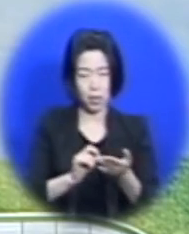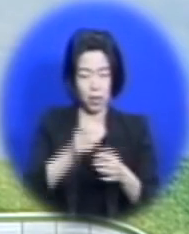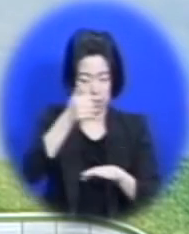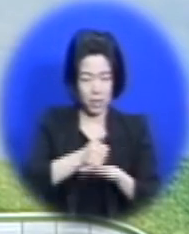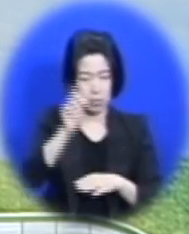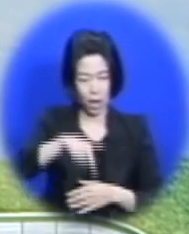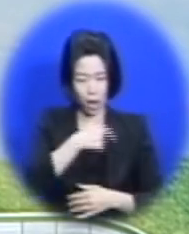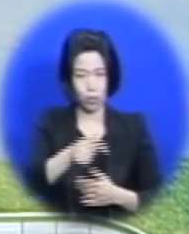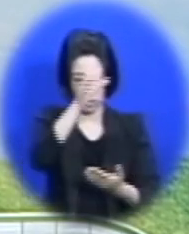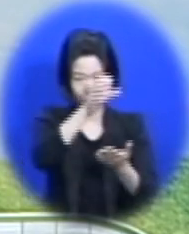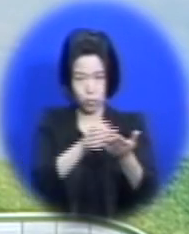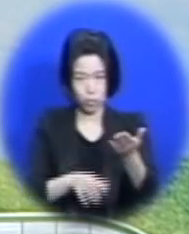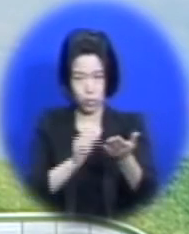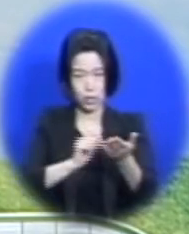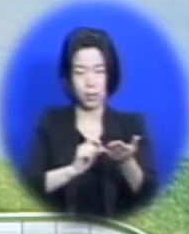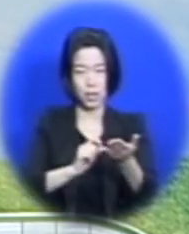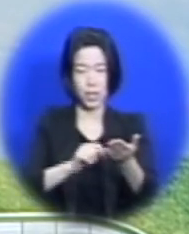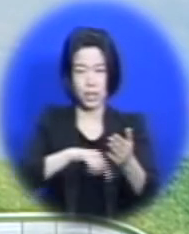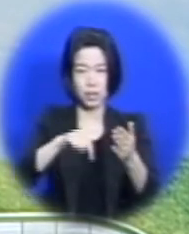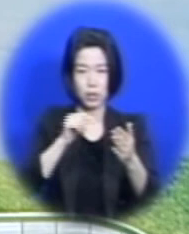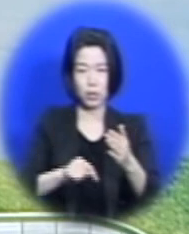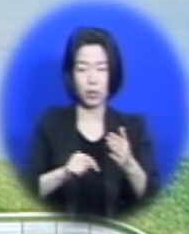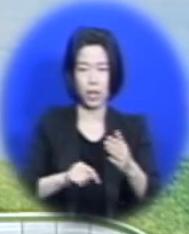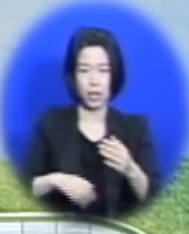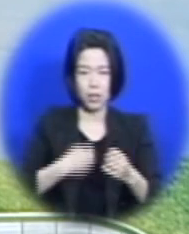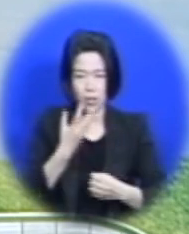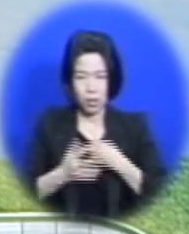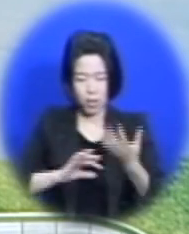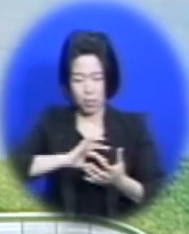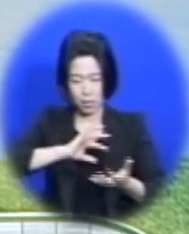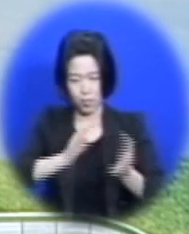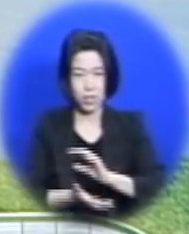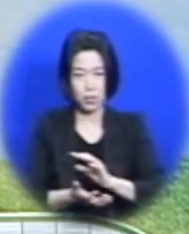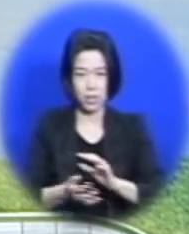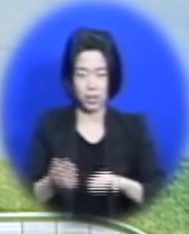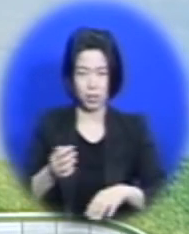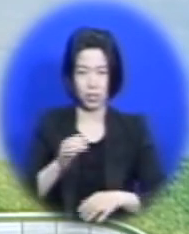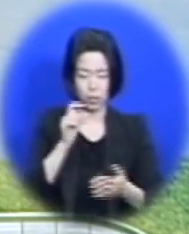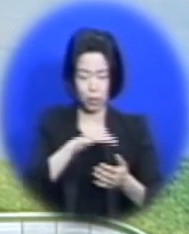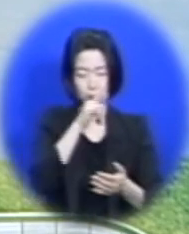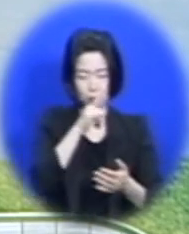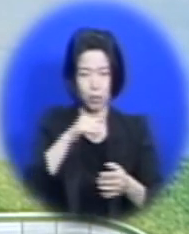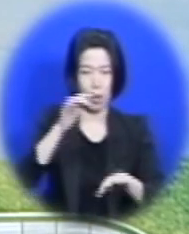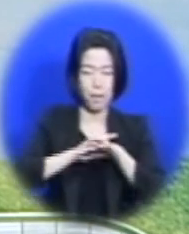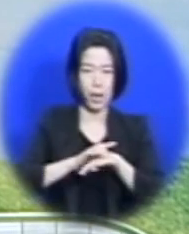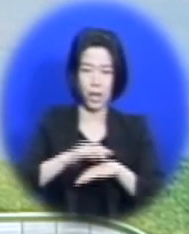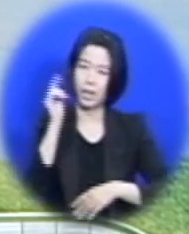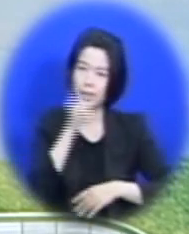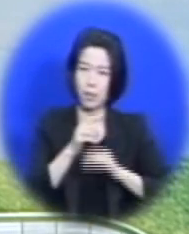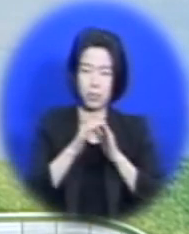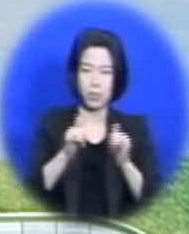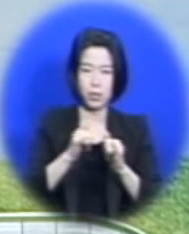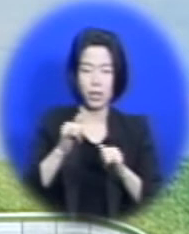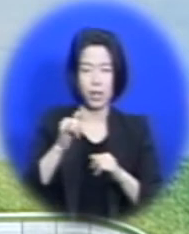보시라고. 그 속에 속이 뒤집어지는 생각도 있습니다. 마귀가 여러분에게 아주 악한 마음을 주는 것도